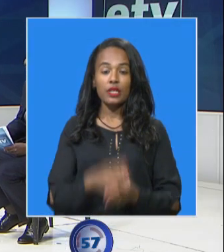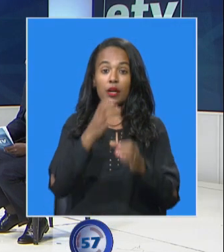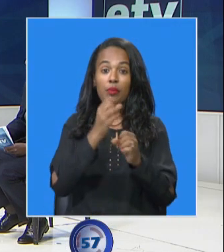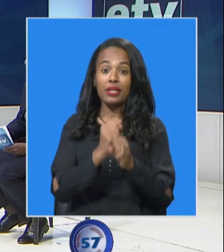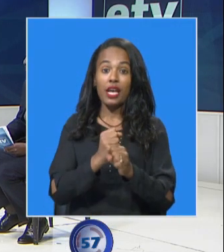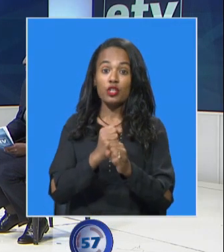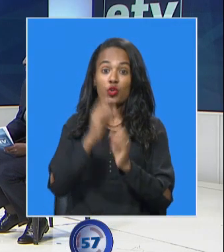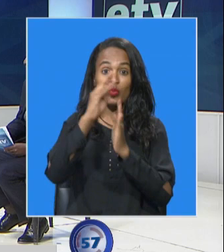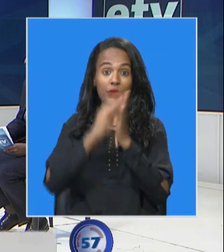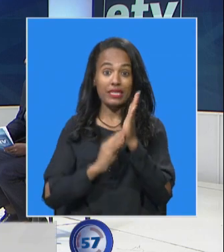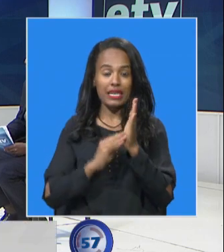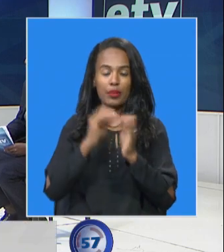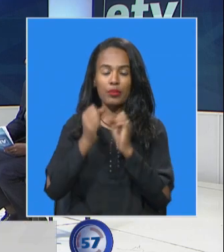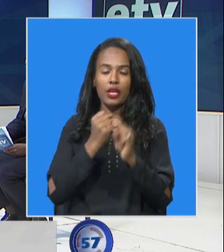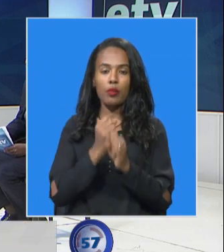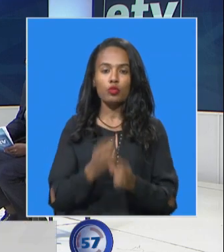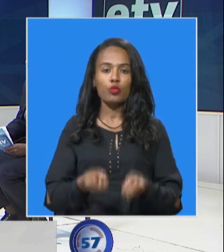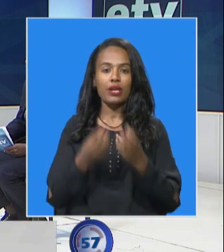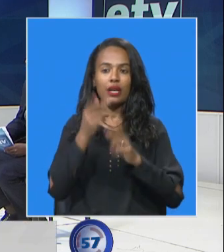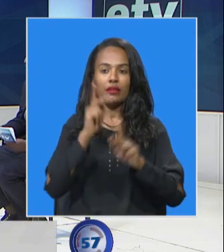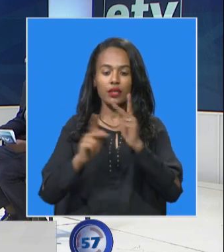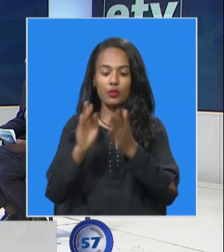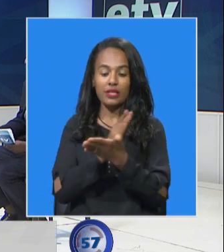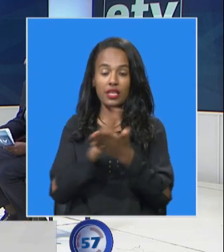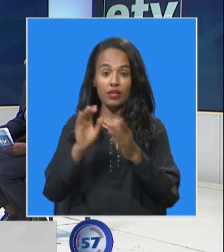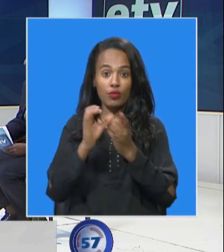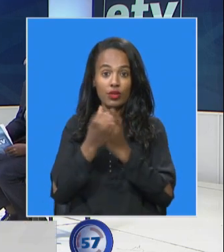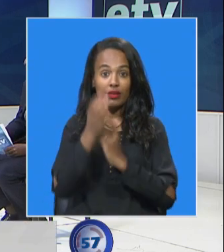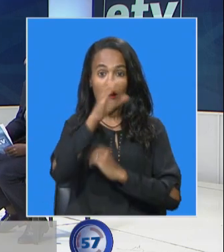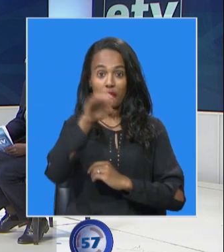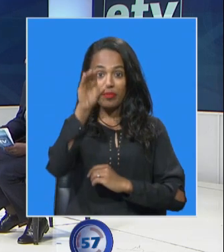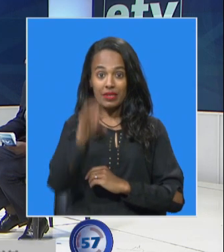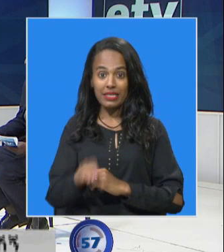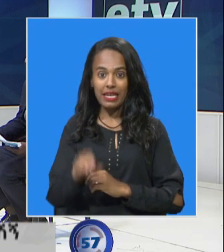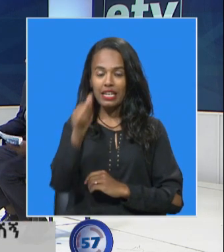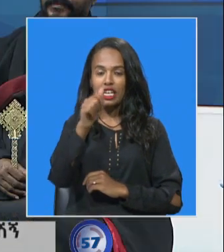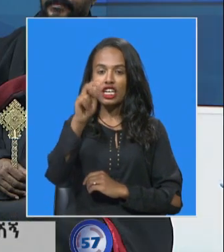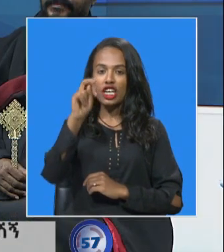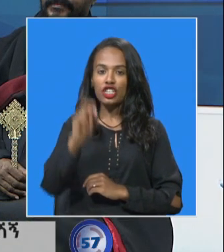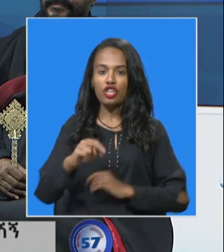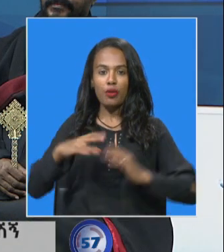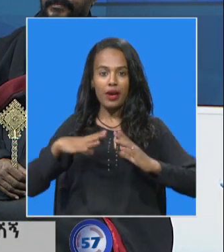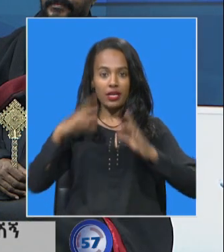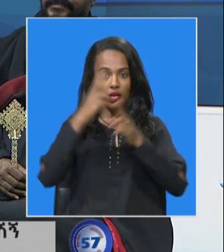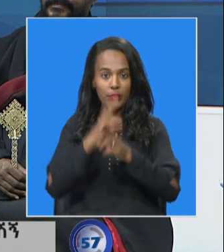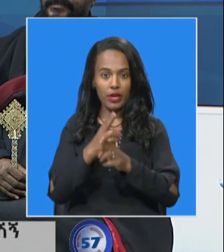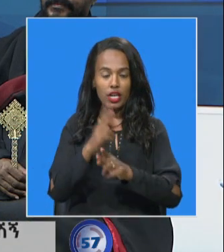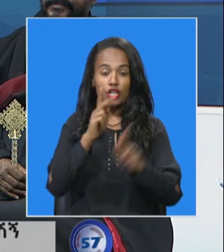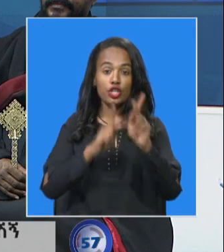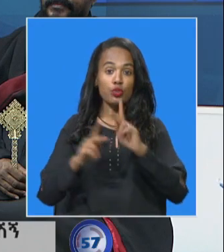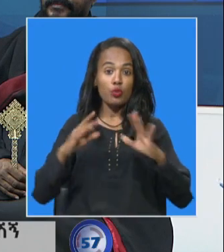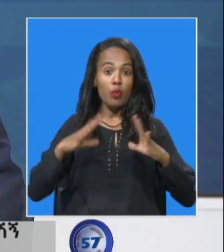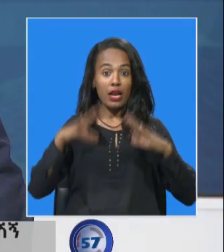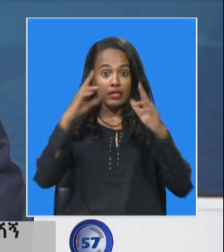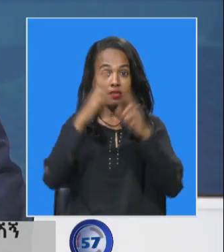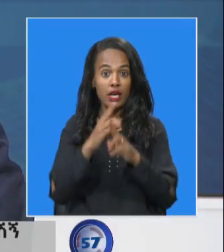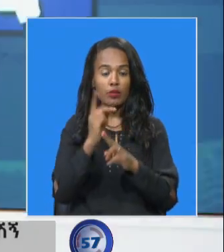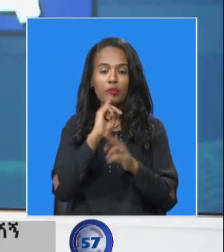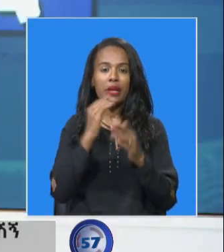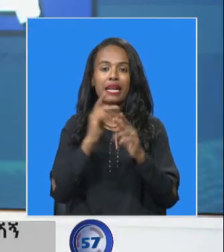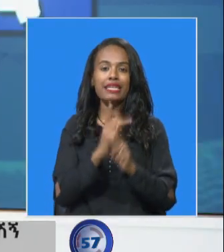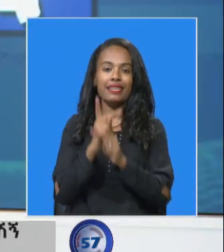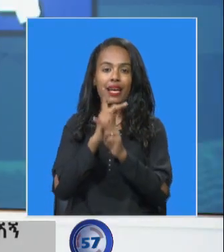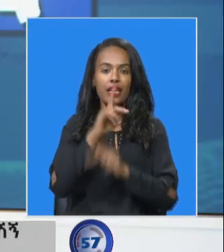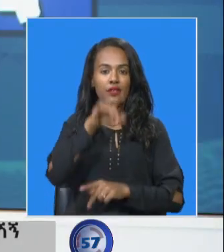በተያዘው ወርሃ መስከረም በየአመቱ በርካታ ህዝብን ባሳተፈ መልኩ የመስቀልና ኢሬቻ በዓላት ይከበራሉ። ህዝቡ በዓላትን ሲያከብር ምን አይነት ጥንቃቄ